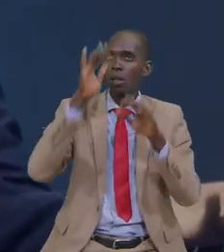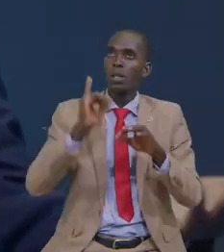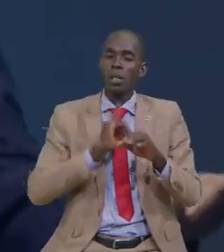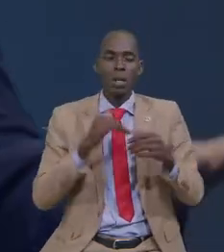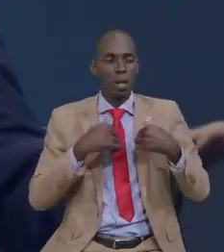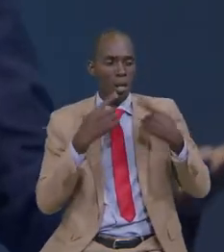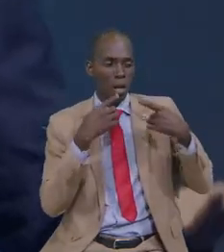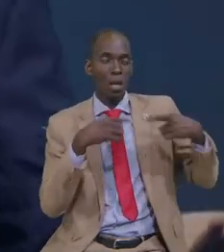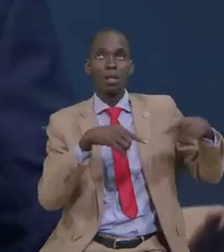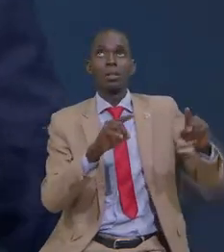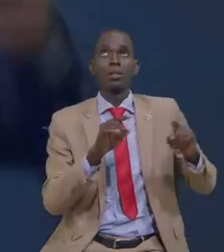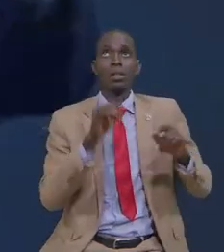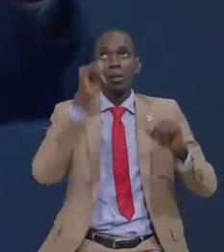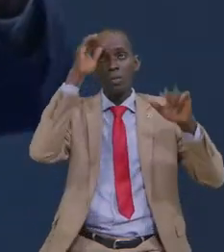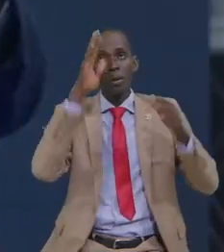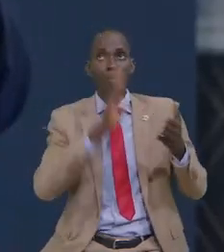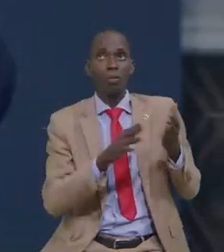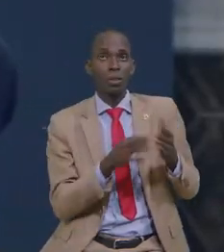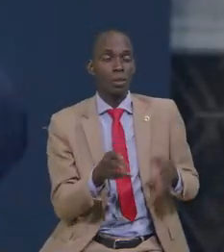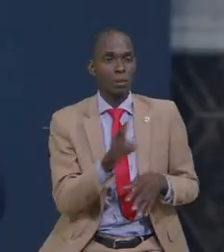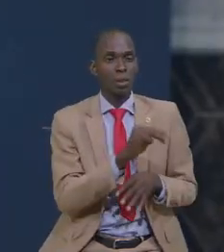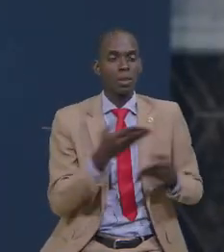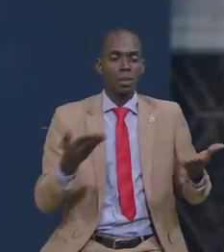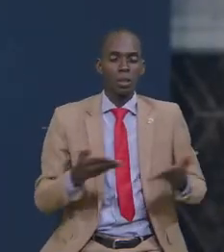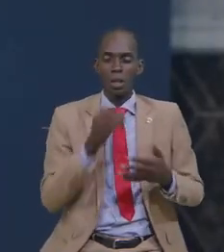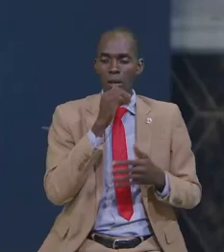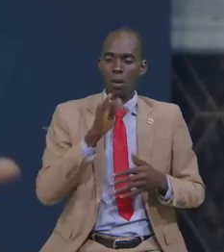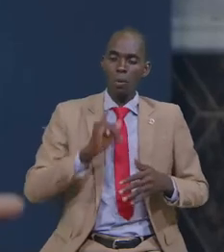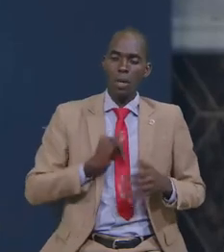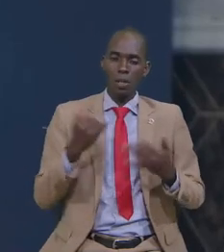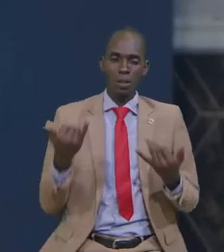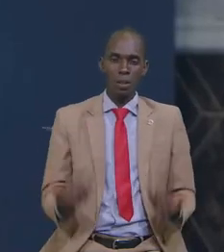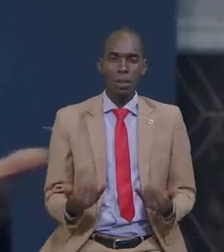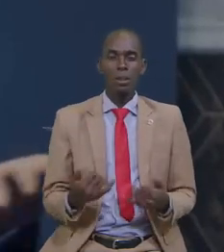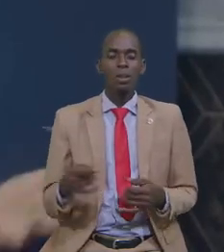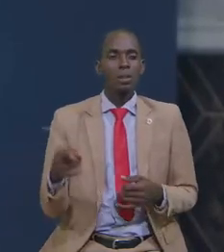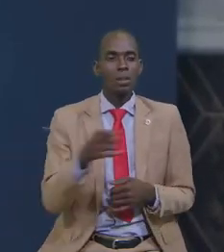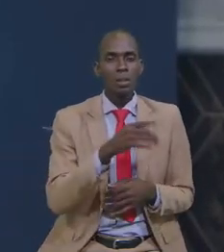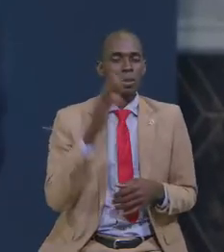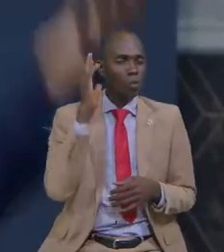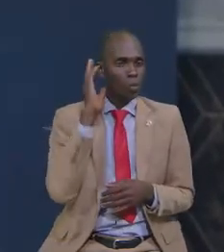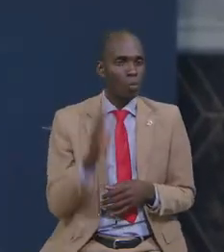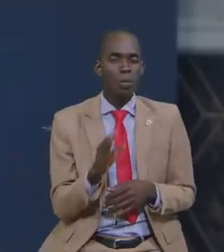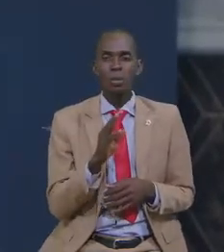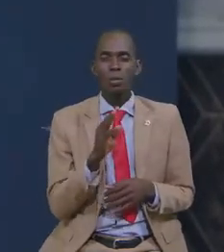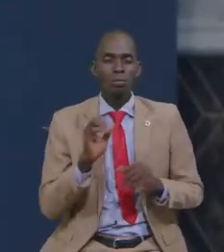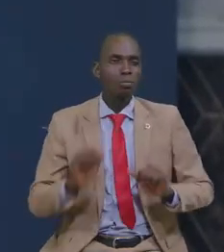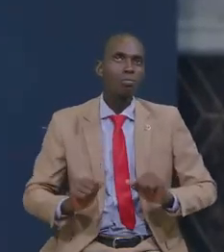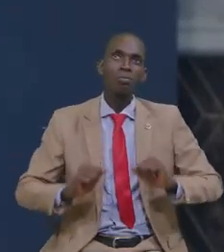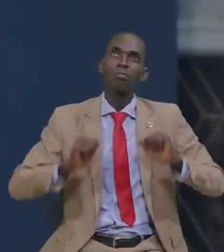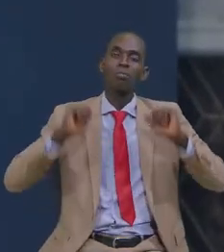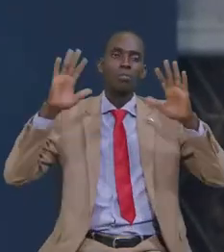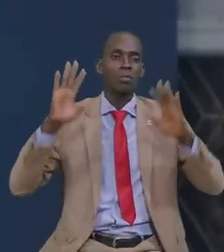déclaré paix, pardonne-leur. Et me voici maintenant, regardez-les. Alors, ils vont se